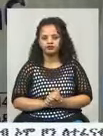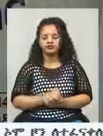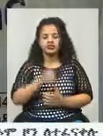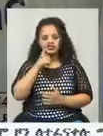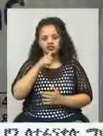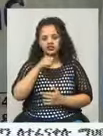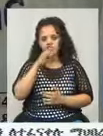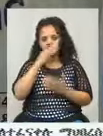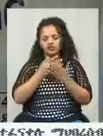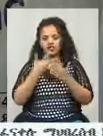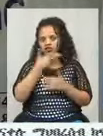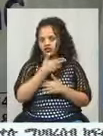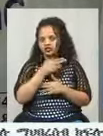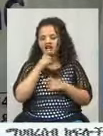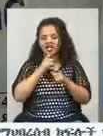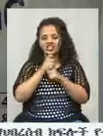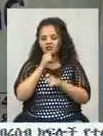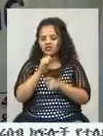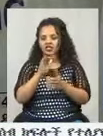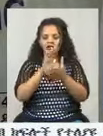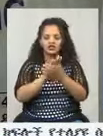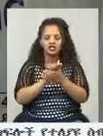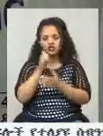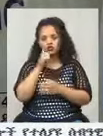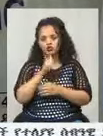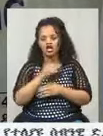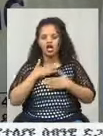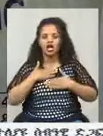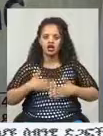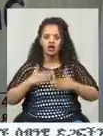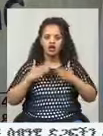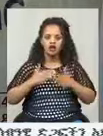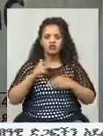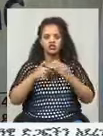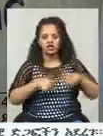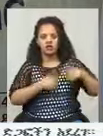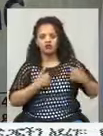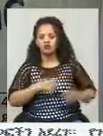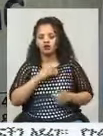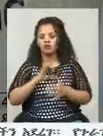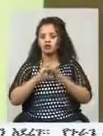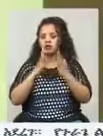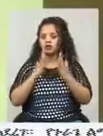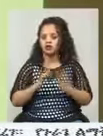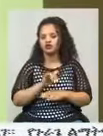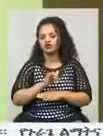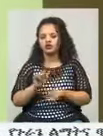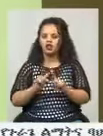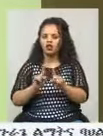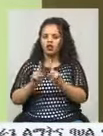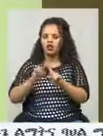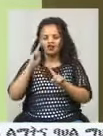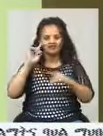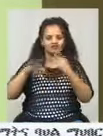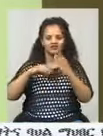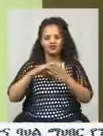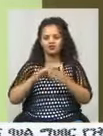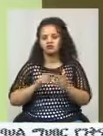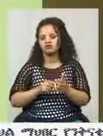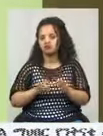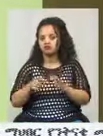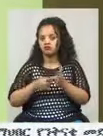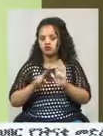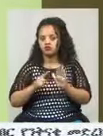የሴት ልጅ ግርዛትና ያለ ዕድሜ ጋብቻ ሴቶችን ለአካላዊ ስነ ልቦናዊና ማህበራዊ እንዲሁም ለተለያዩ ቀውሶች የሚዳርጉ